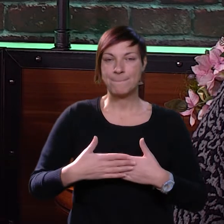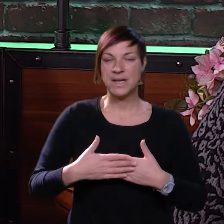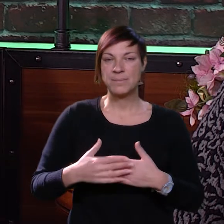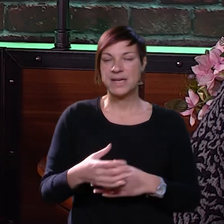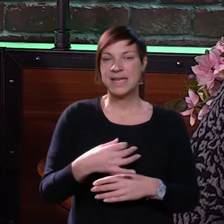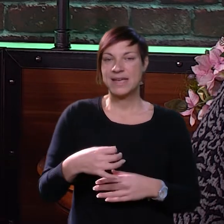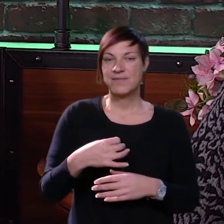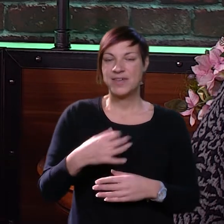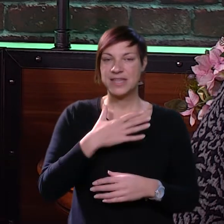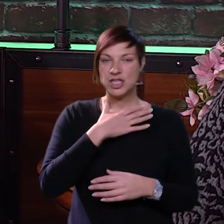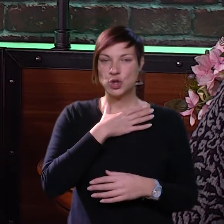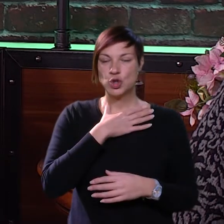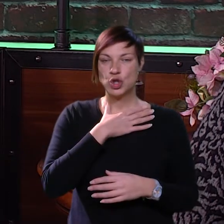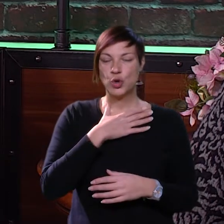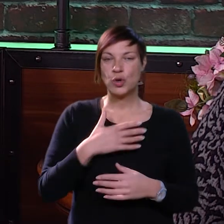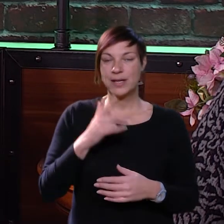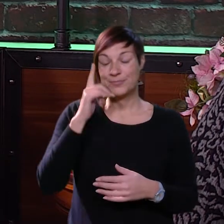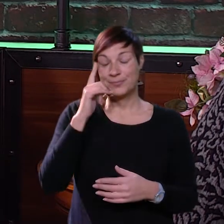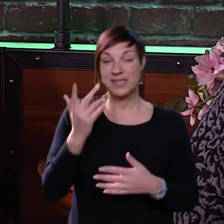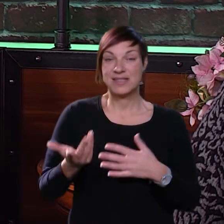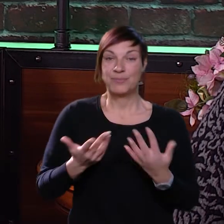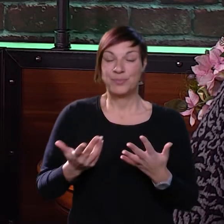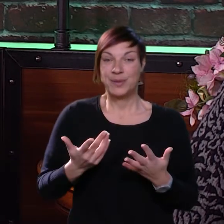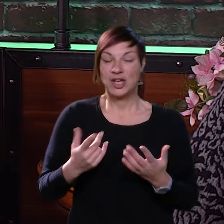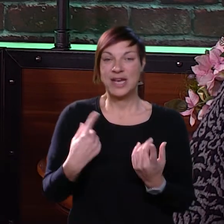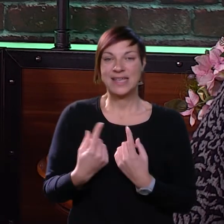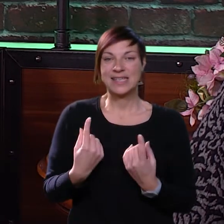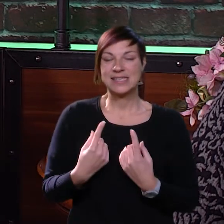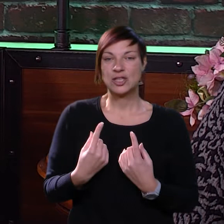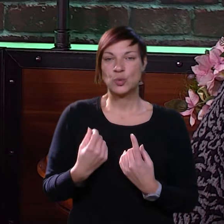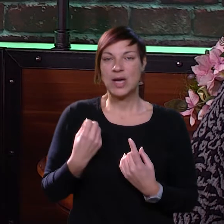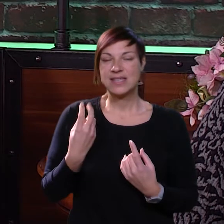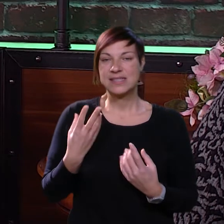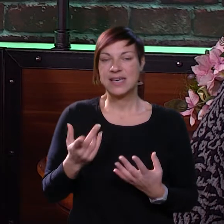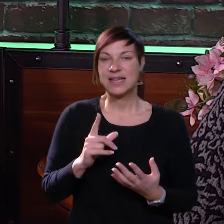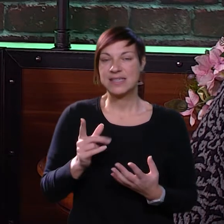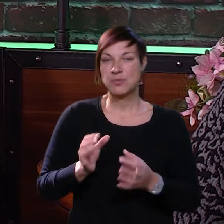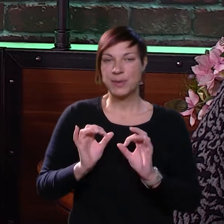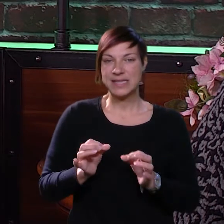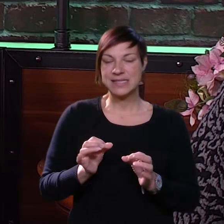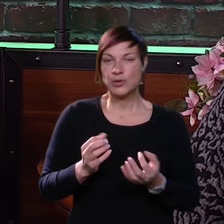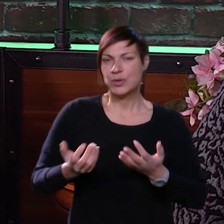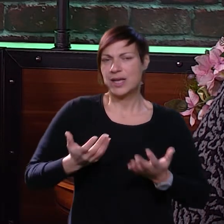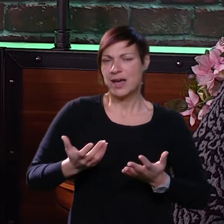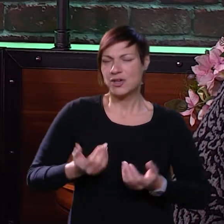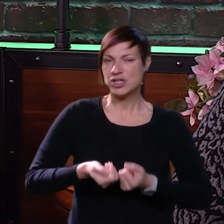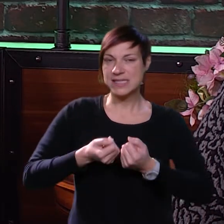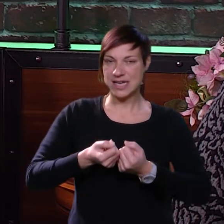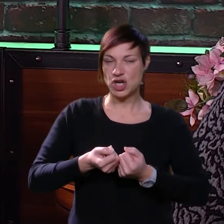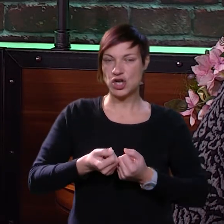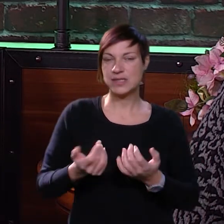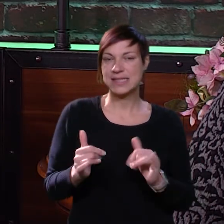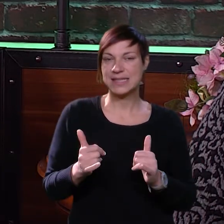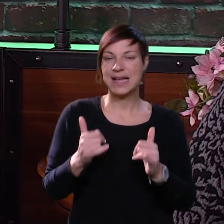pri vrtiću, školi. Mislim, bilo je tu nekih situacija kada nismo bili sigurni kako se s